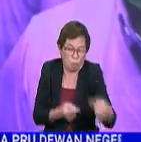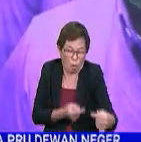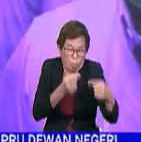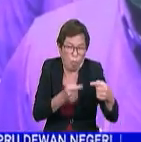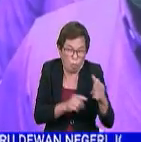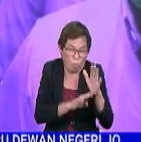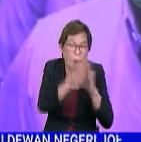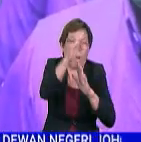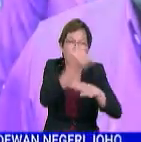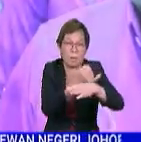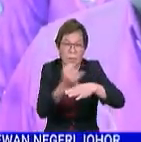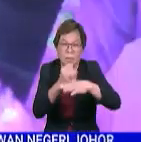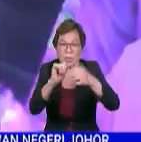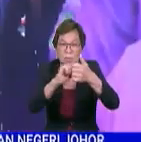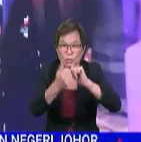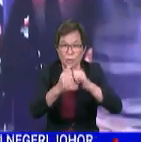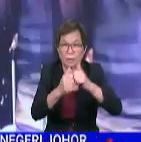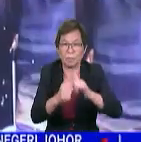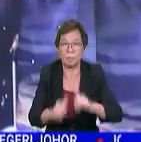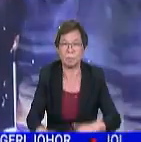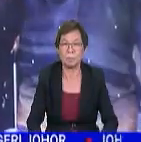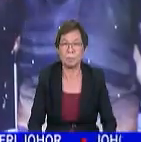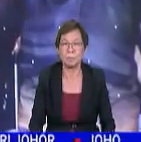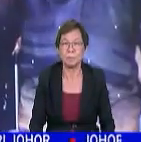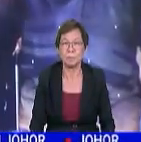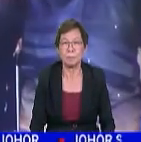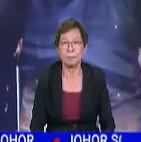membangunkan industri sukan hai hai